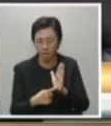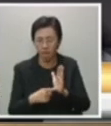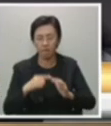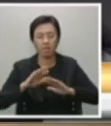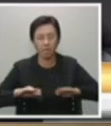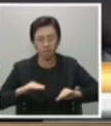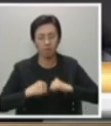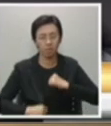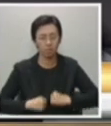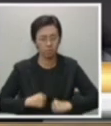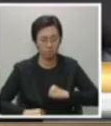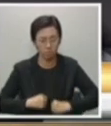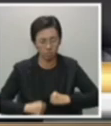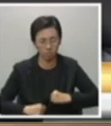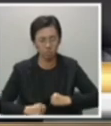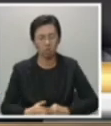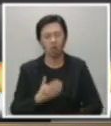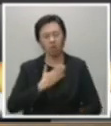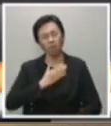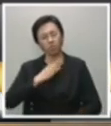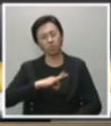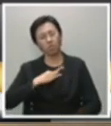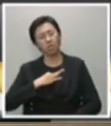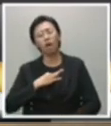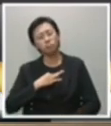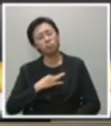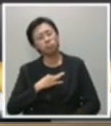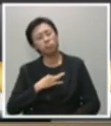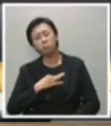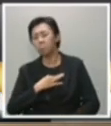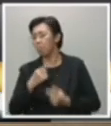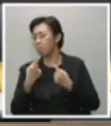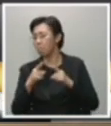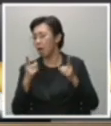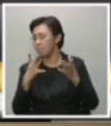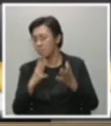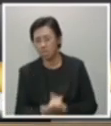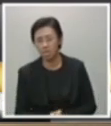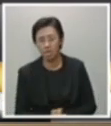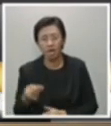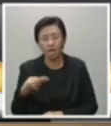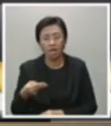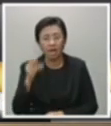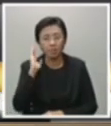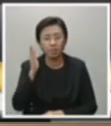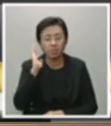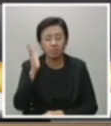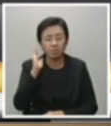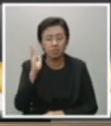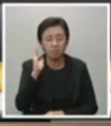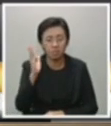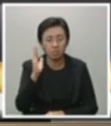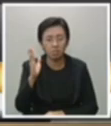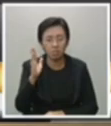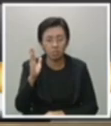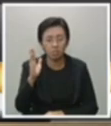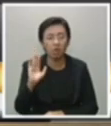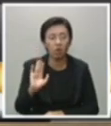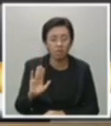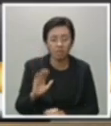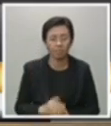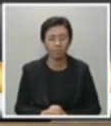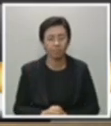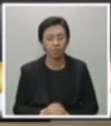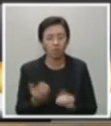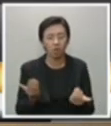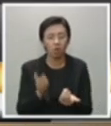ชนผมจึงไม่แปลกใจเลยครับท่านประธานที่หลานชายของท่านคนหนึ่งซึ่งเป็นบุตร